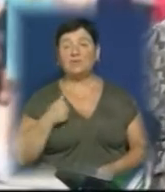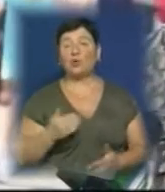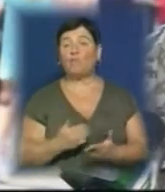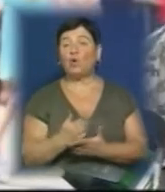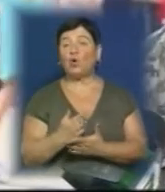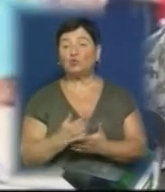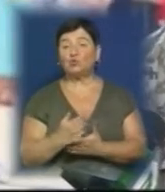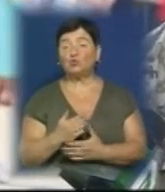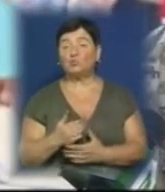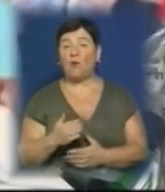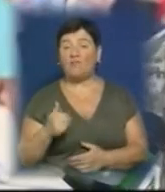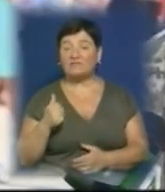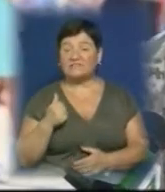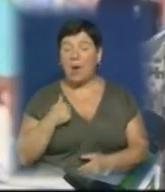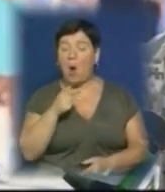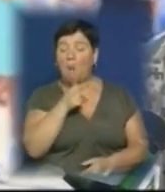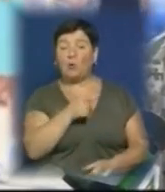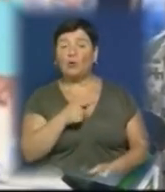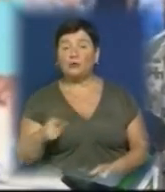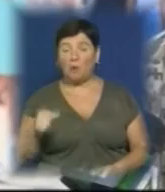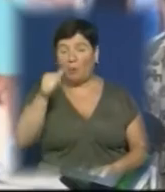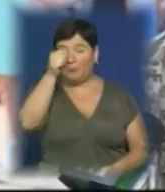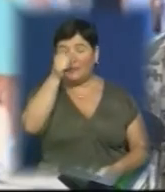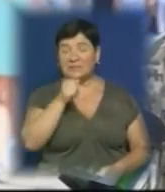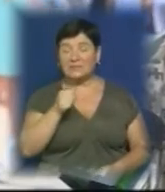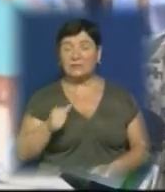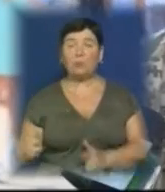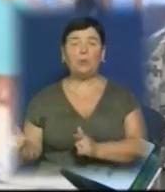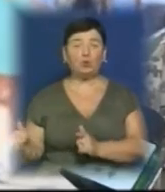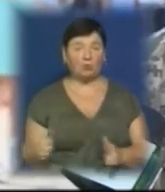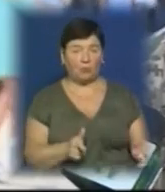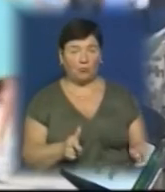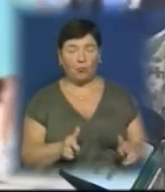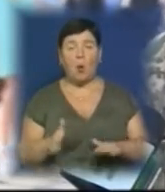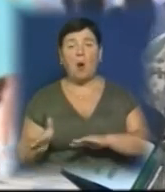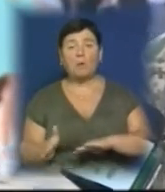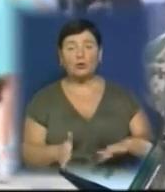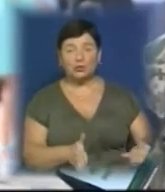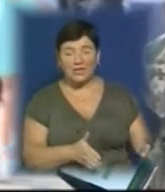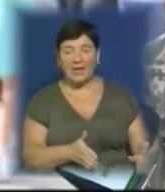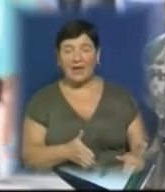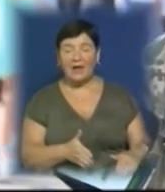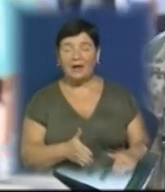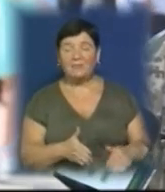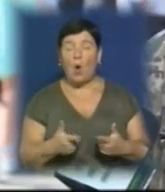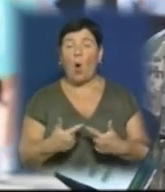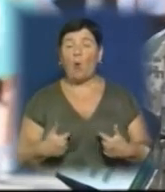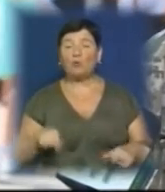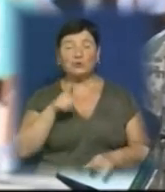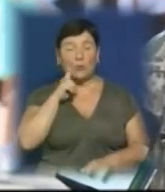Військовослужбовці фактично протягом місяця вже пройшли допідготовку, як так кажуть, курс молодого бойця.